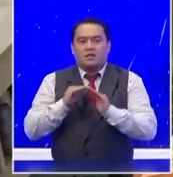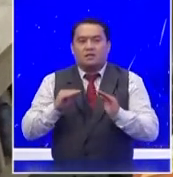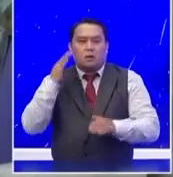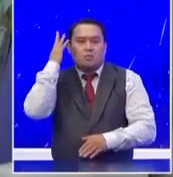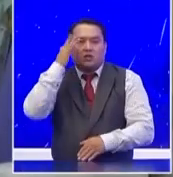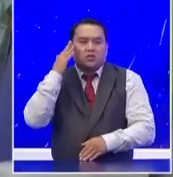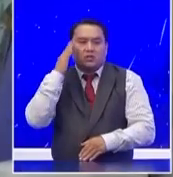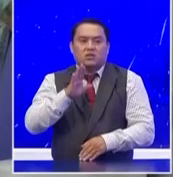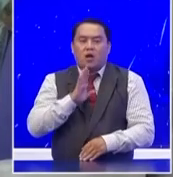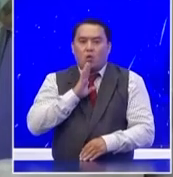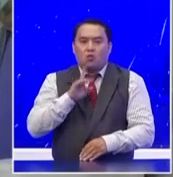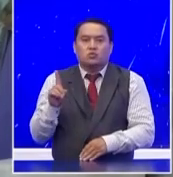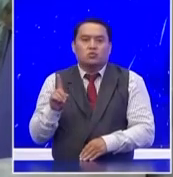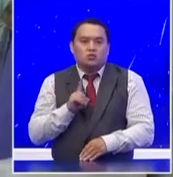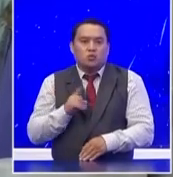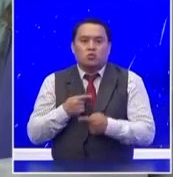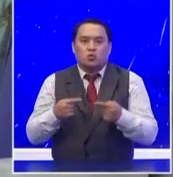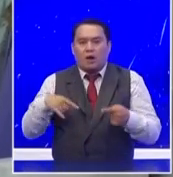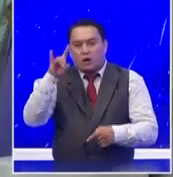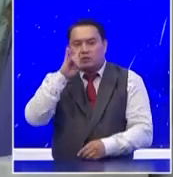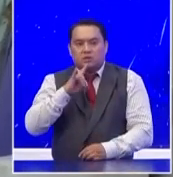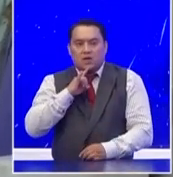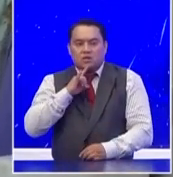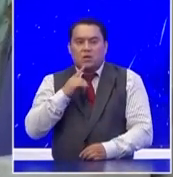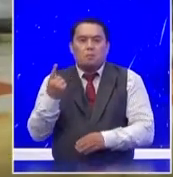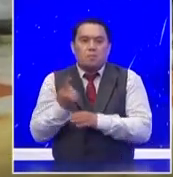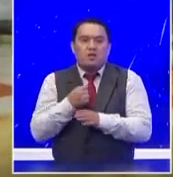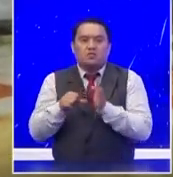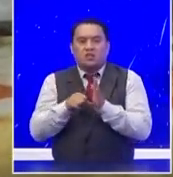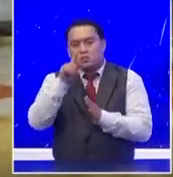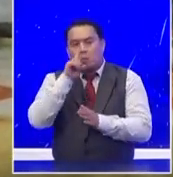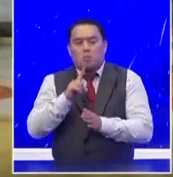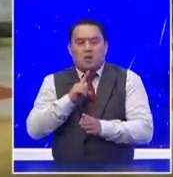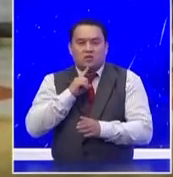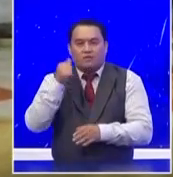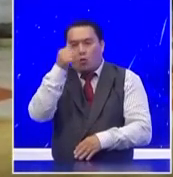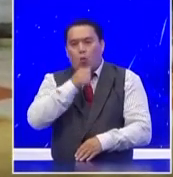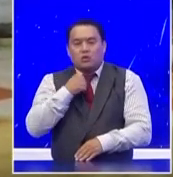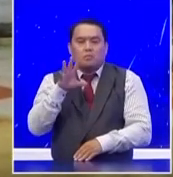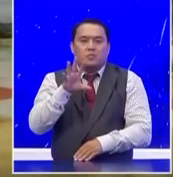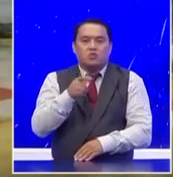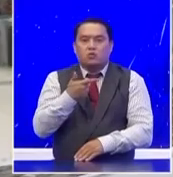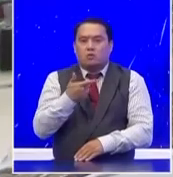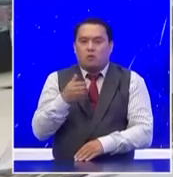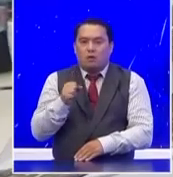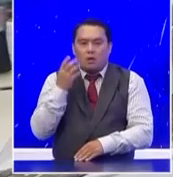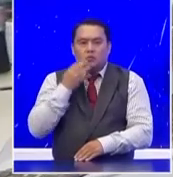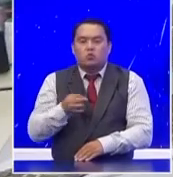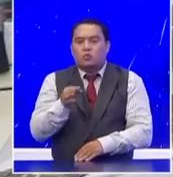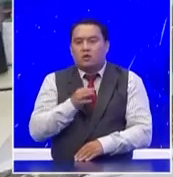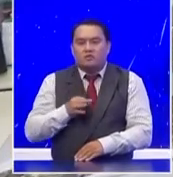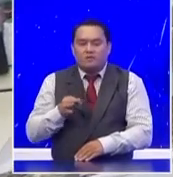мечта 20-летней девушки, в том числе и многих других казахстанцев. Уже за первые 6 месяцев текущего года более 500 жителей Алматинской области